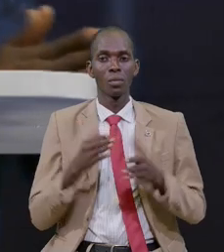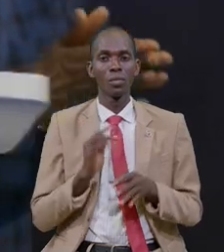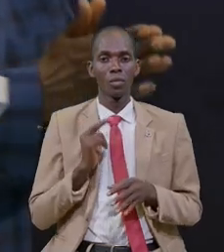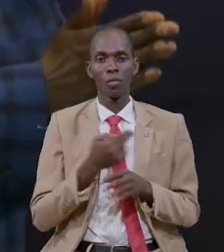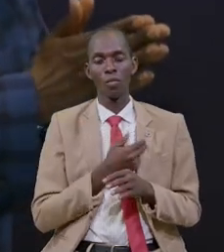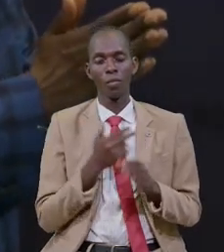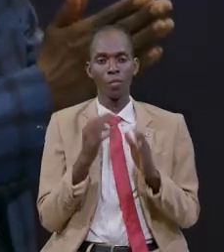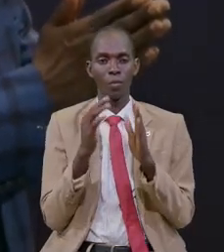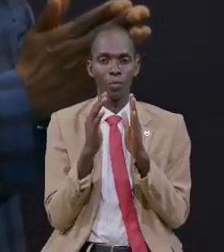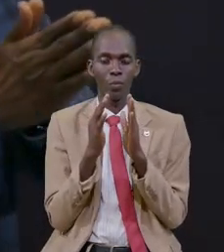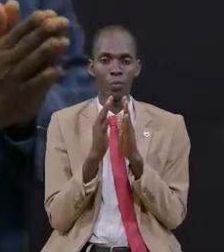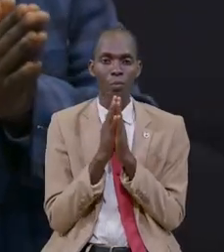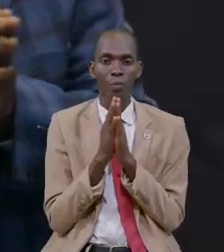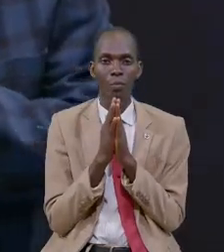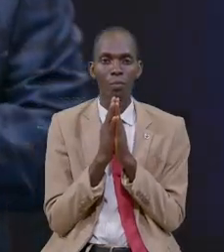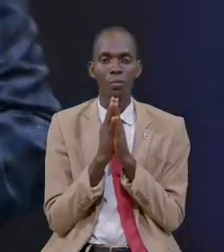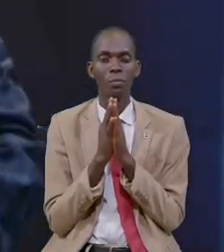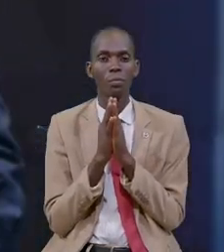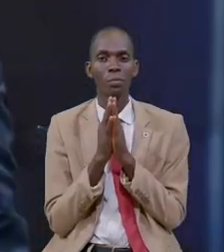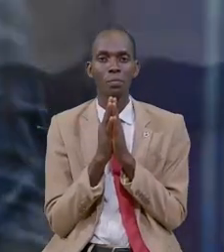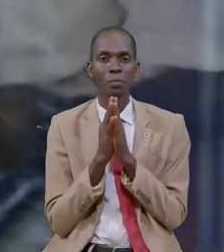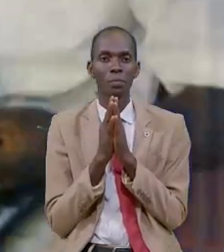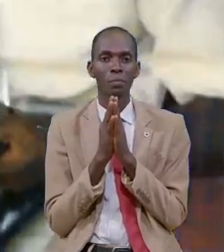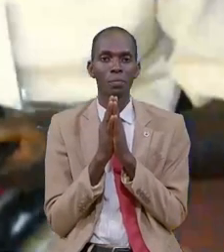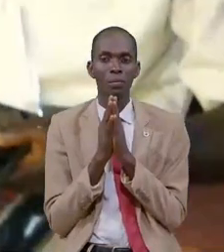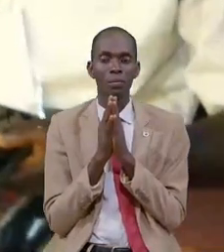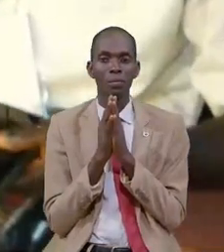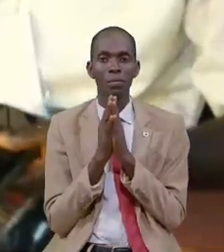baissée, les yeux fermés.